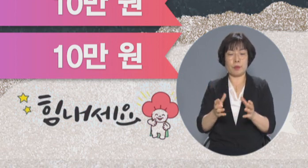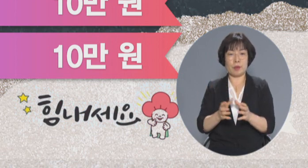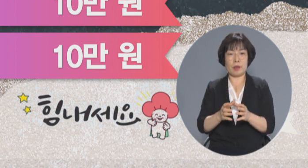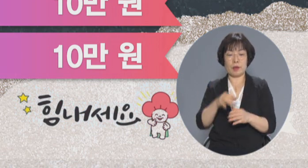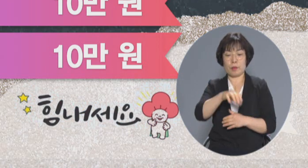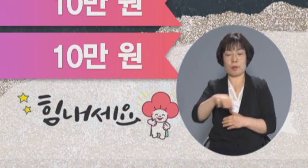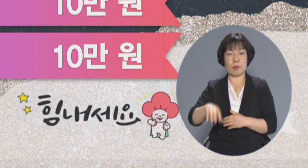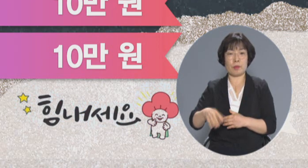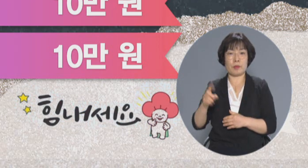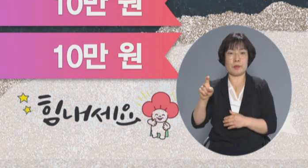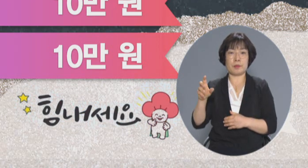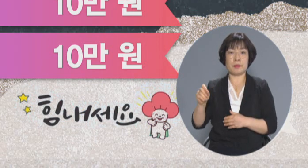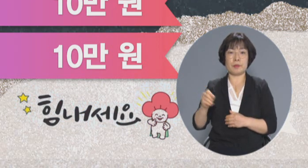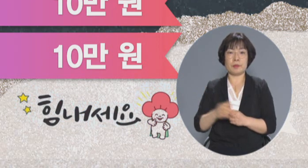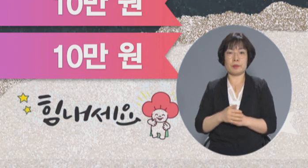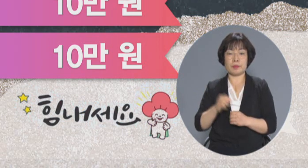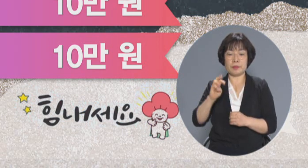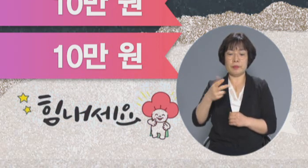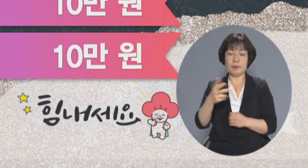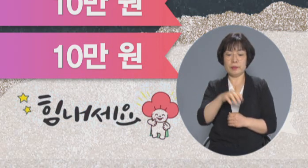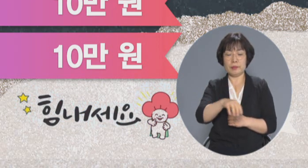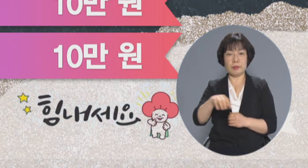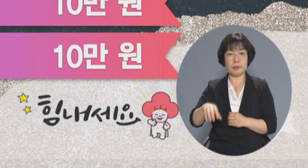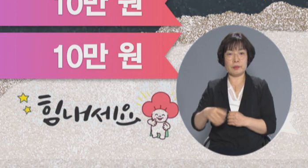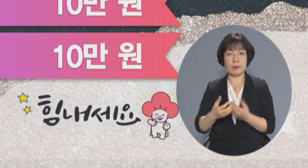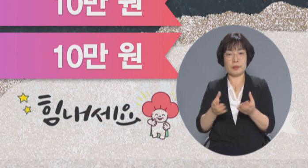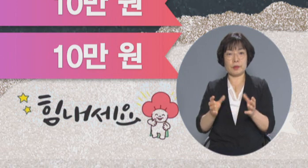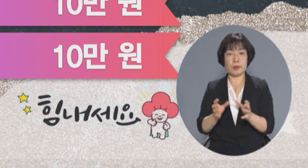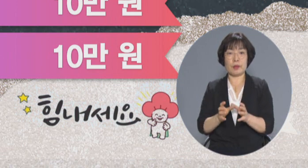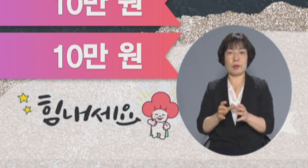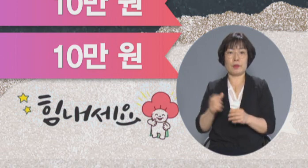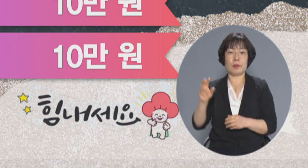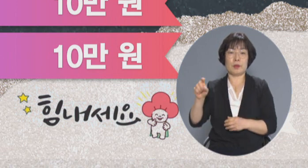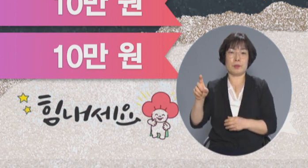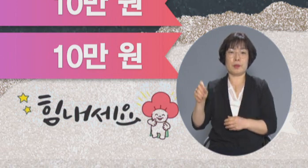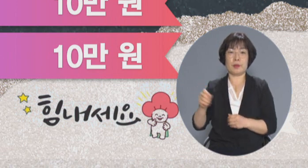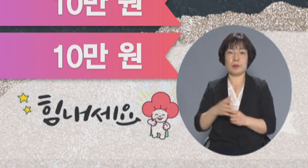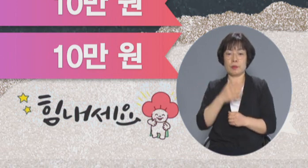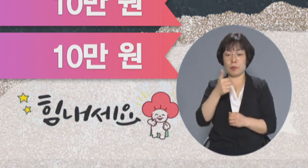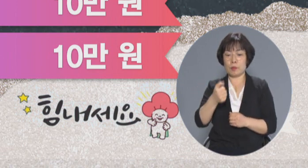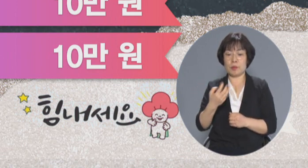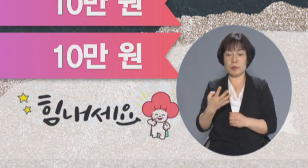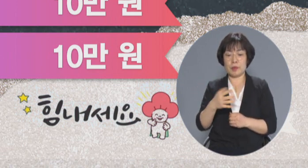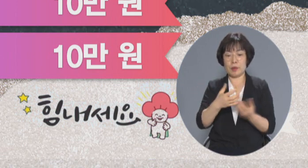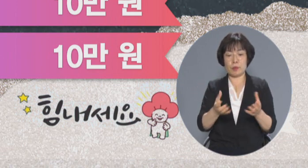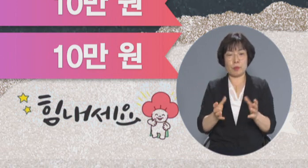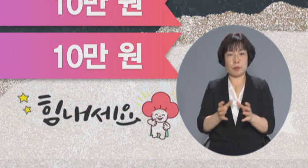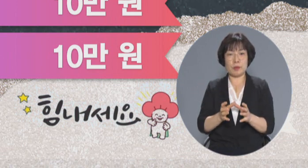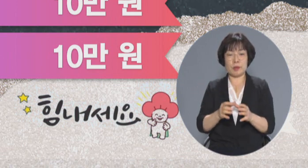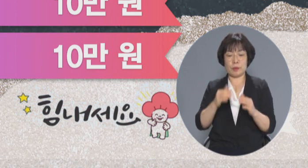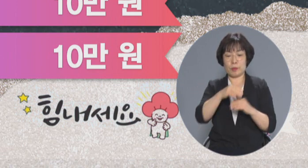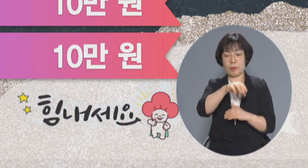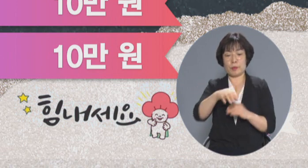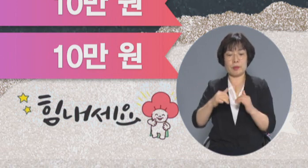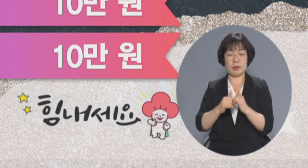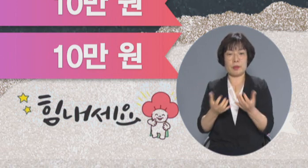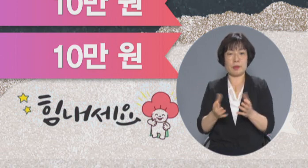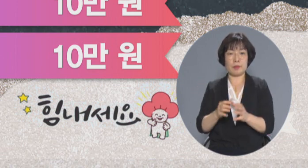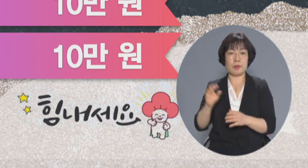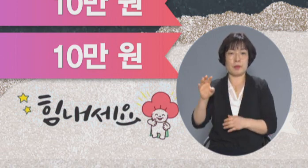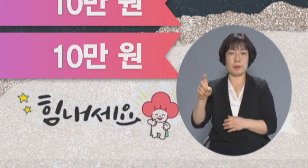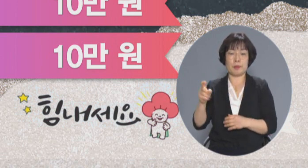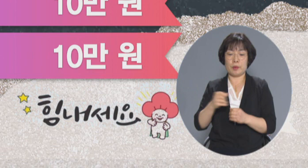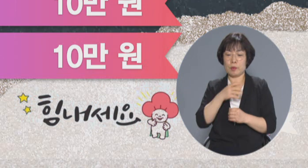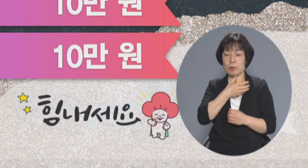외 주민 일동 10만 원, 37통장 김요공 외 주민 일동 10만 원, 54통장 서행남로의 주민 일동 10만 원,